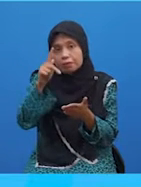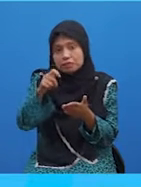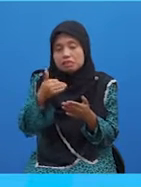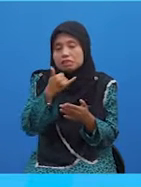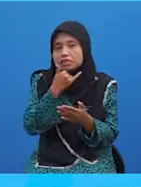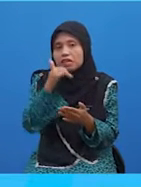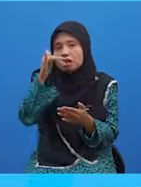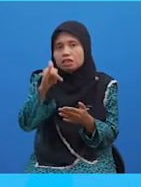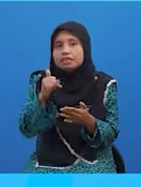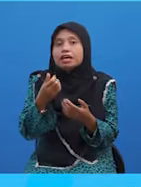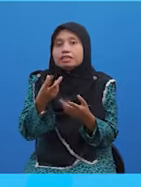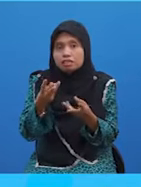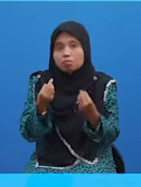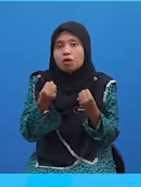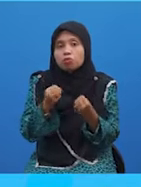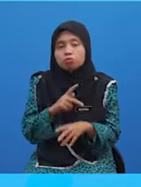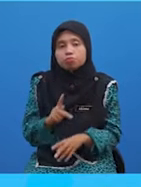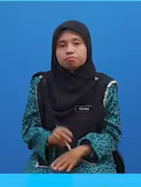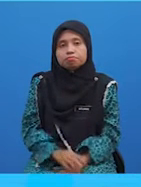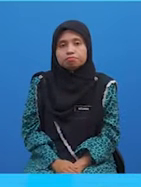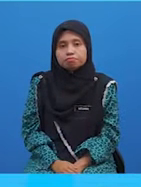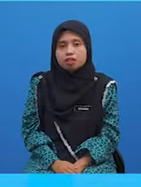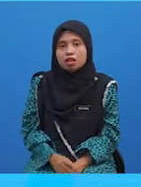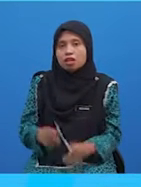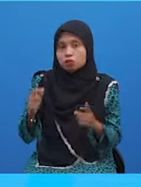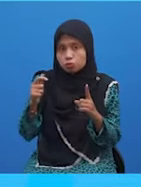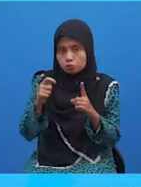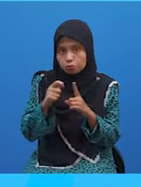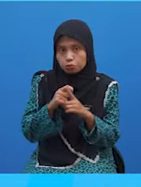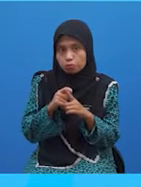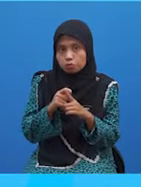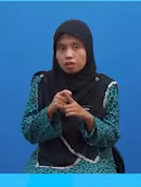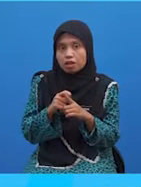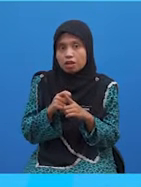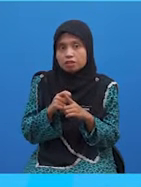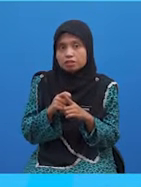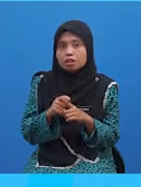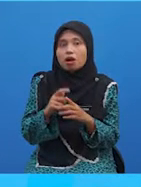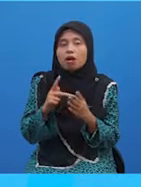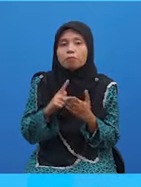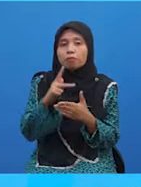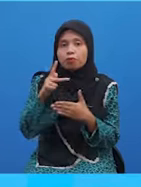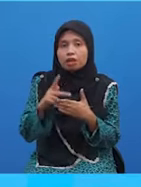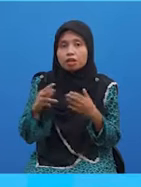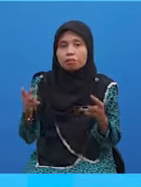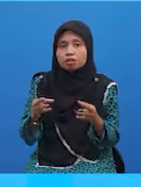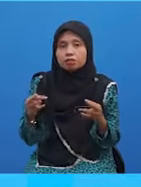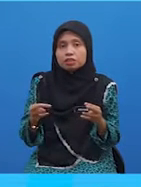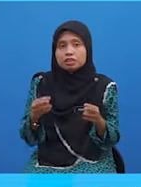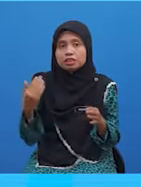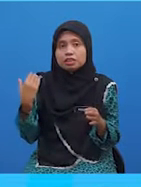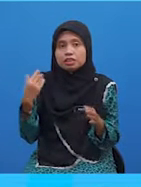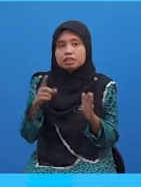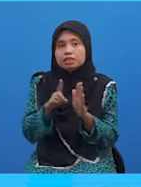pasti kesalahan yang dikehendaki. Tujuan program motivasi diadakan adalah